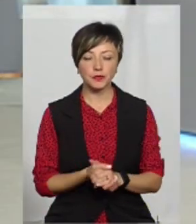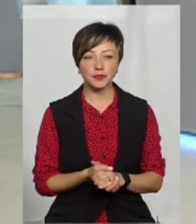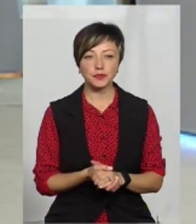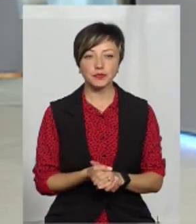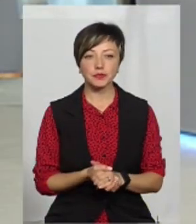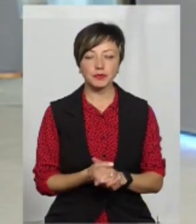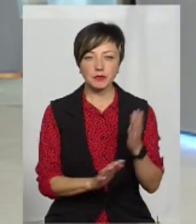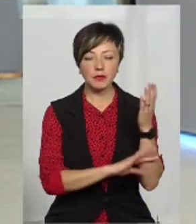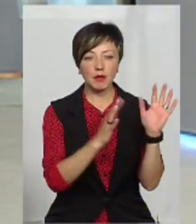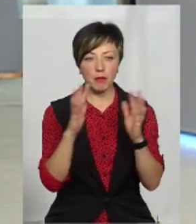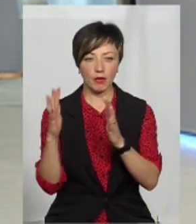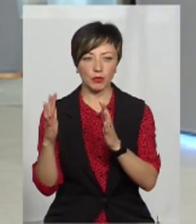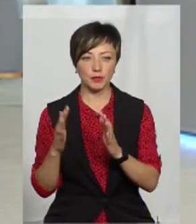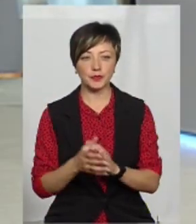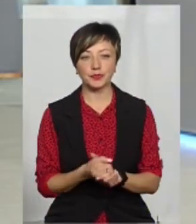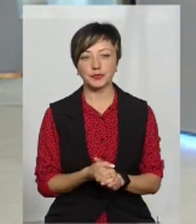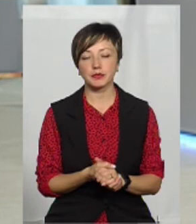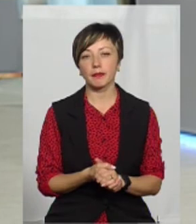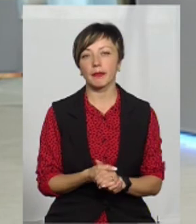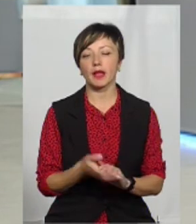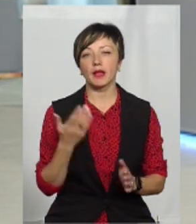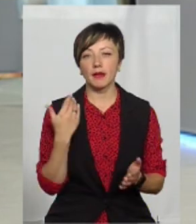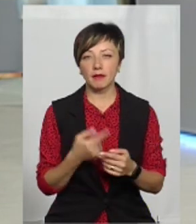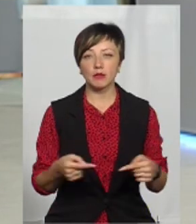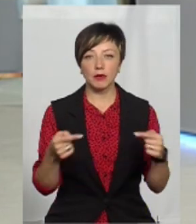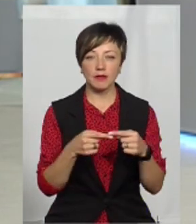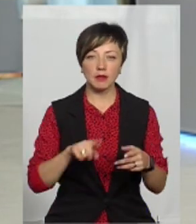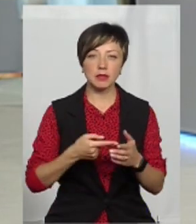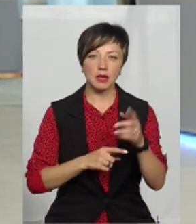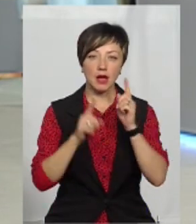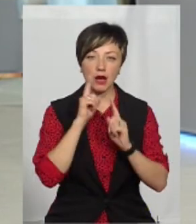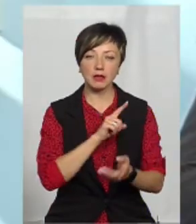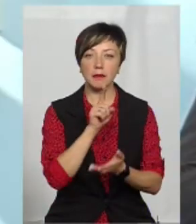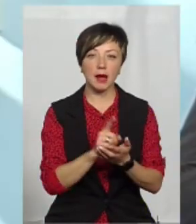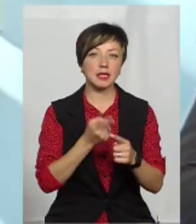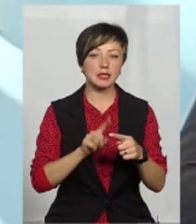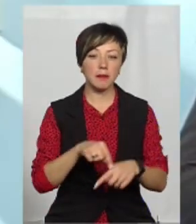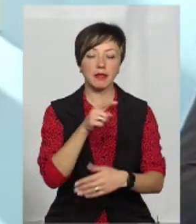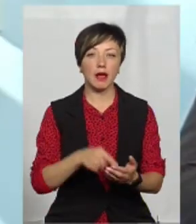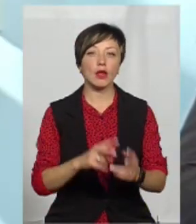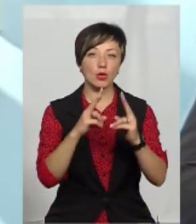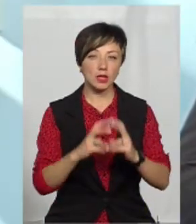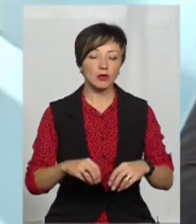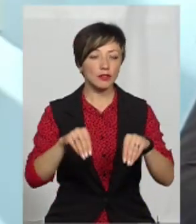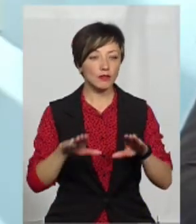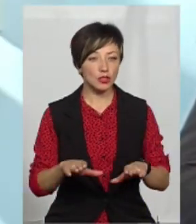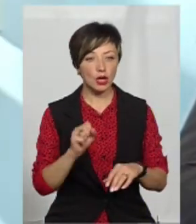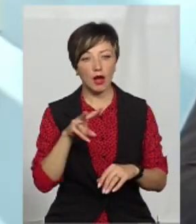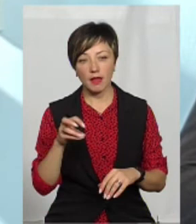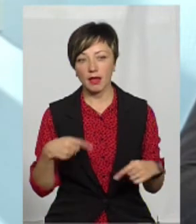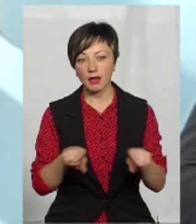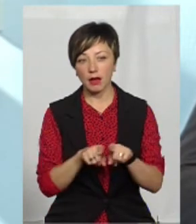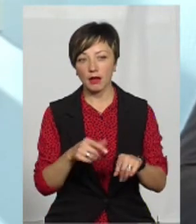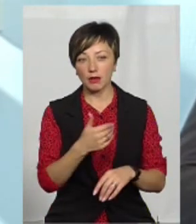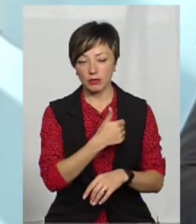більший. І, відповідно, орган місцевого самоврядування, міська рада, має це питання розглянути і вирішити. Але я так